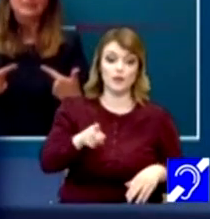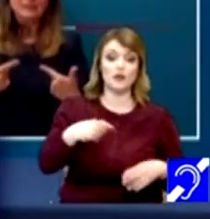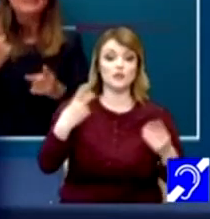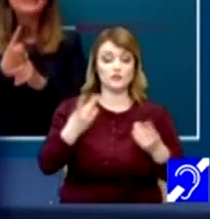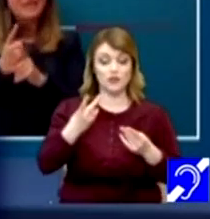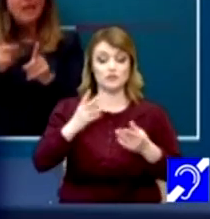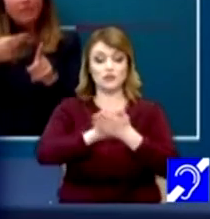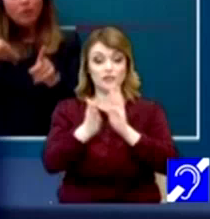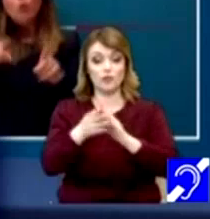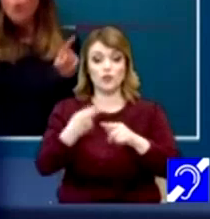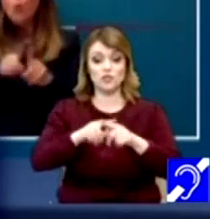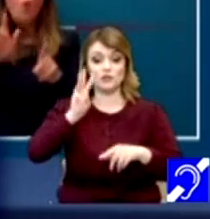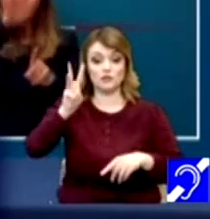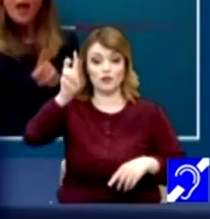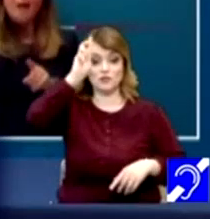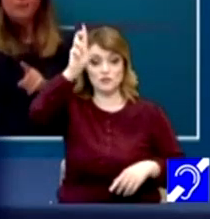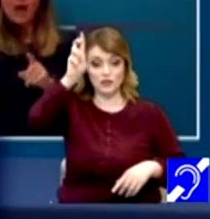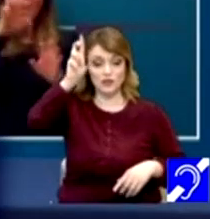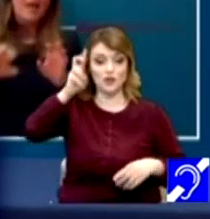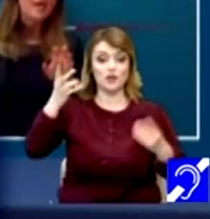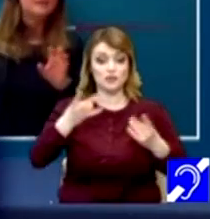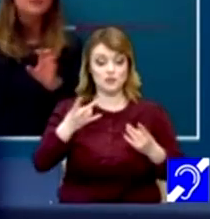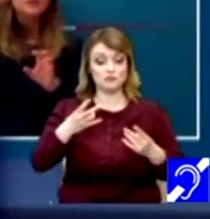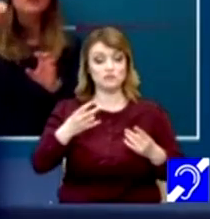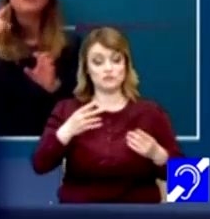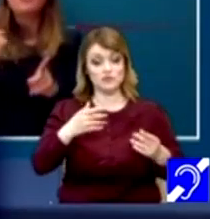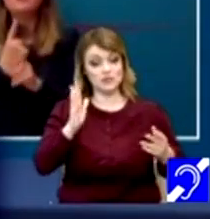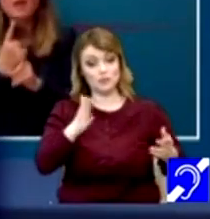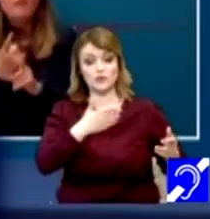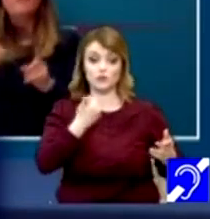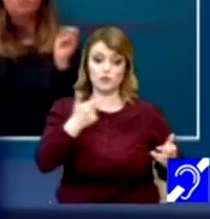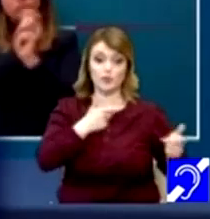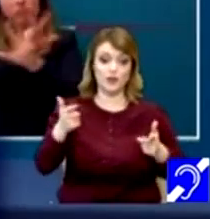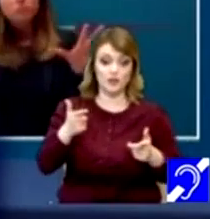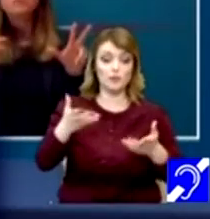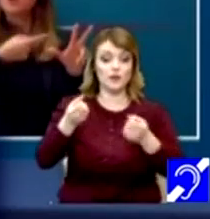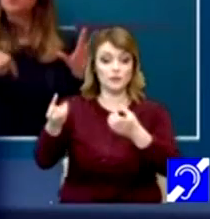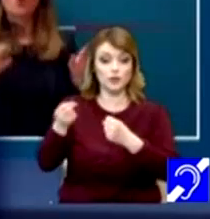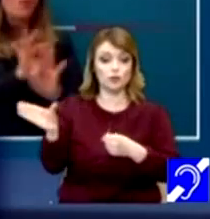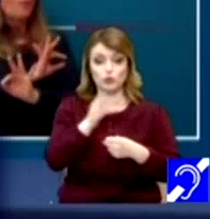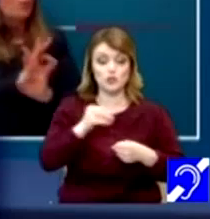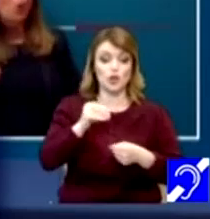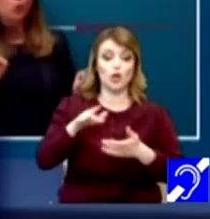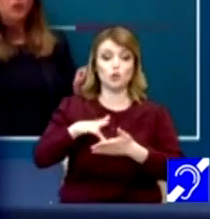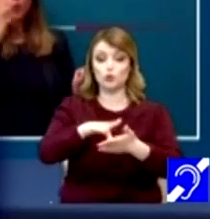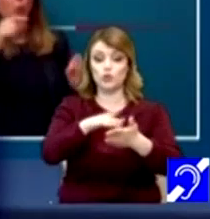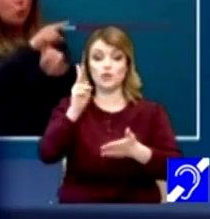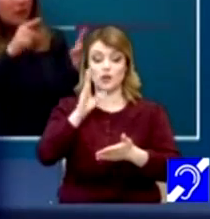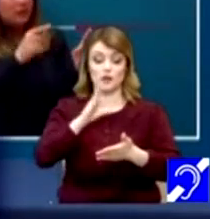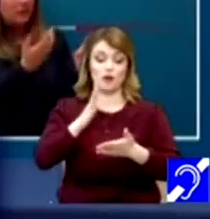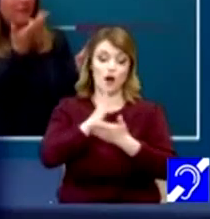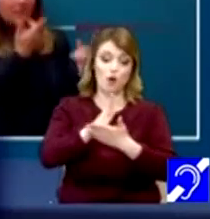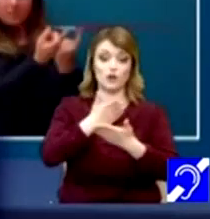paesi, cioè annunciare che noi siamo pronti ad accogliere tutti i turisti che abbiano un certificato